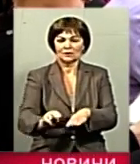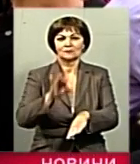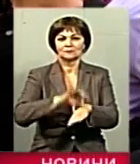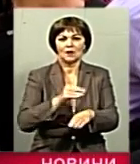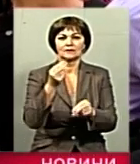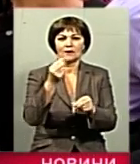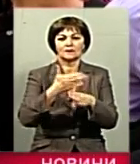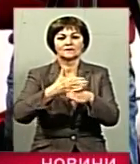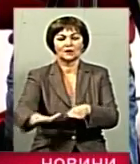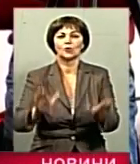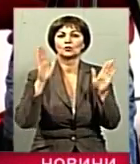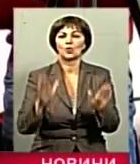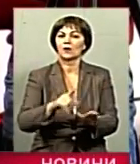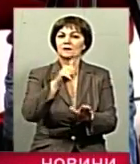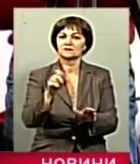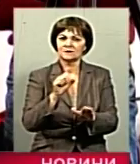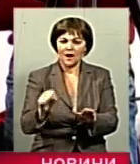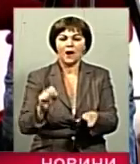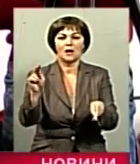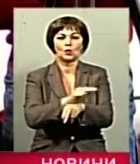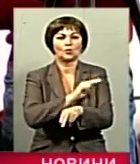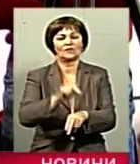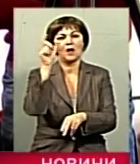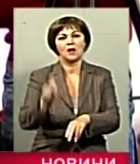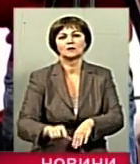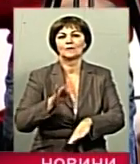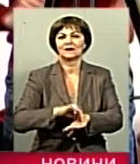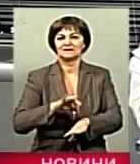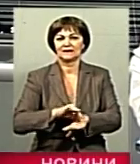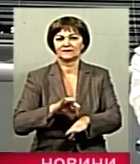кошти йдуть за лікуванням пацієнтів.